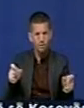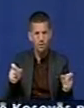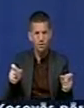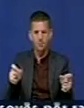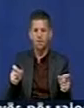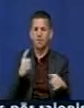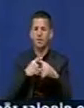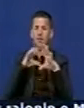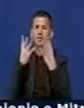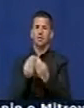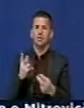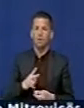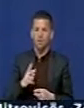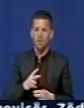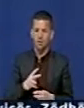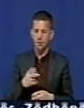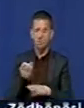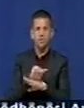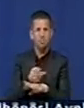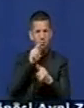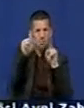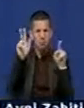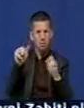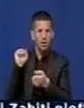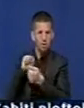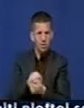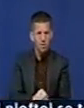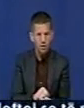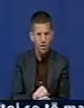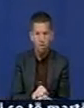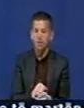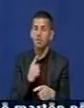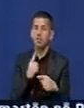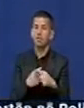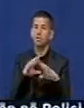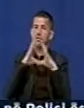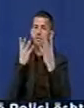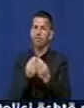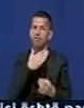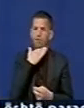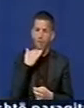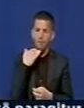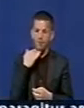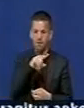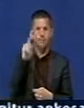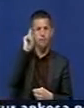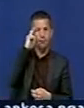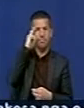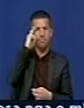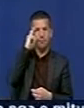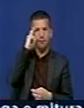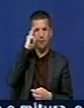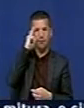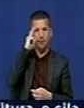ndaj popullatës civile. Çdo shtet ka historinë e tij të ndërtimit dhe pothuajse shumica prej tyre me ndonjë përjashtim të